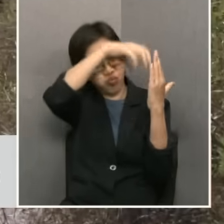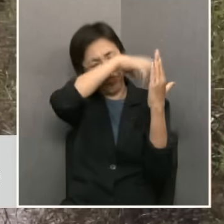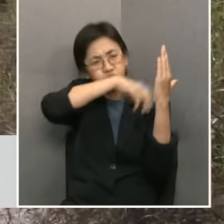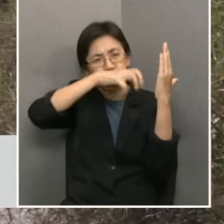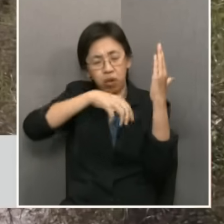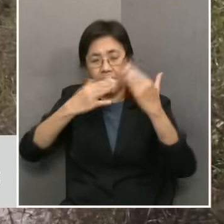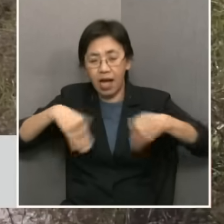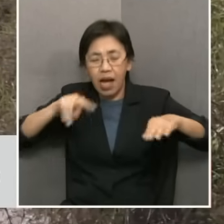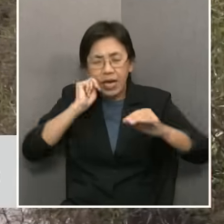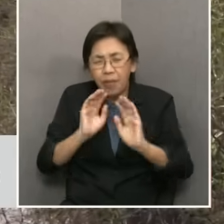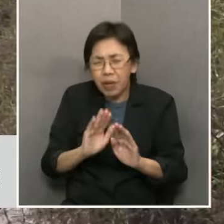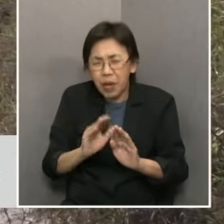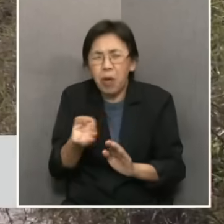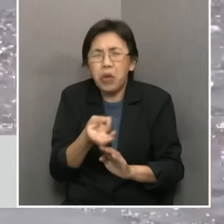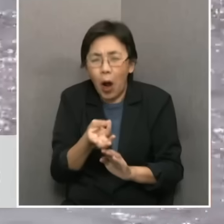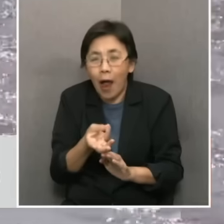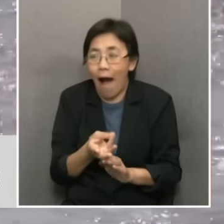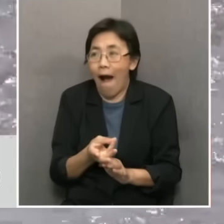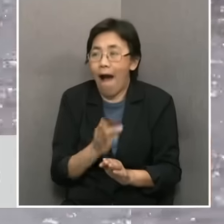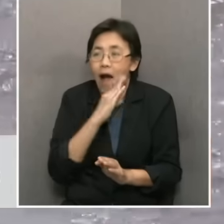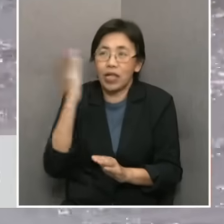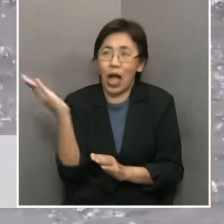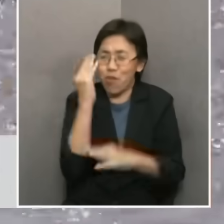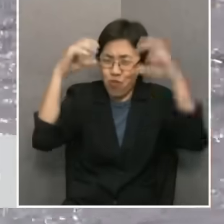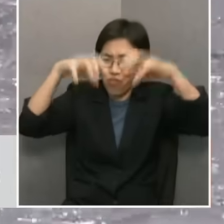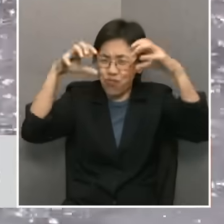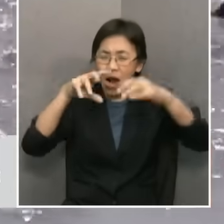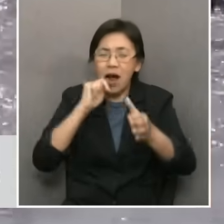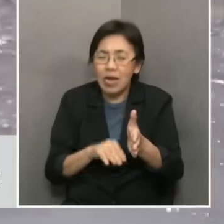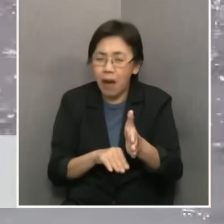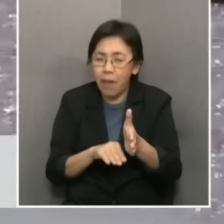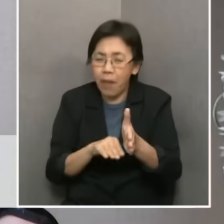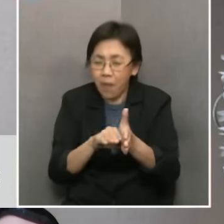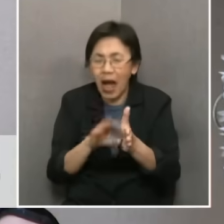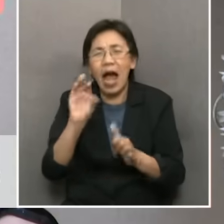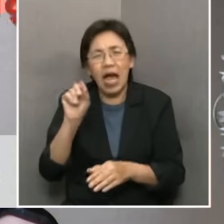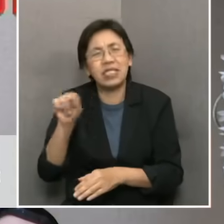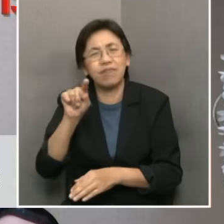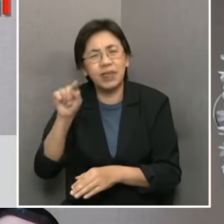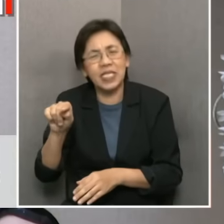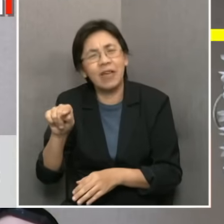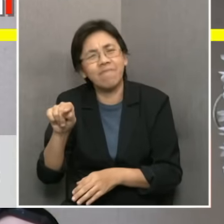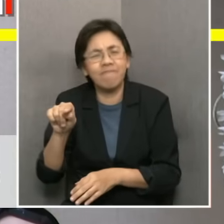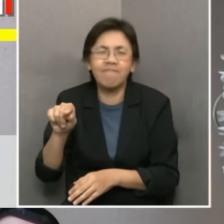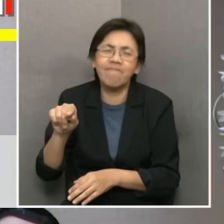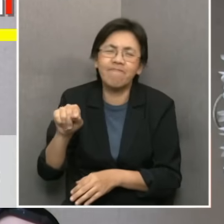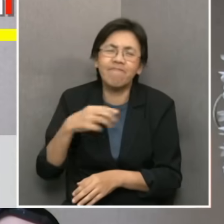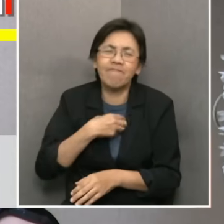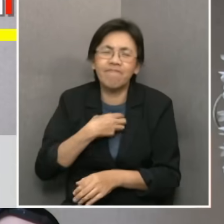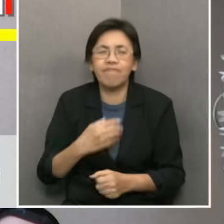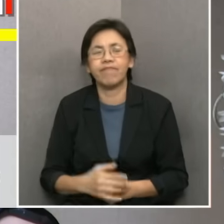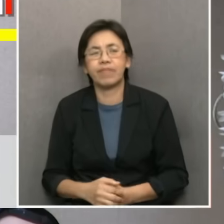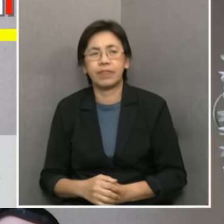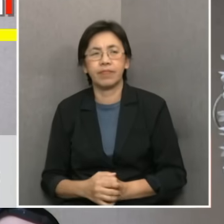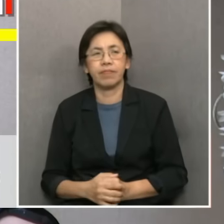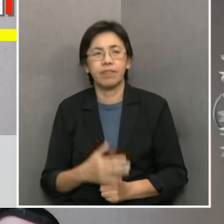น้ำต่างๆที่เรามีน้ำไม่ถึงครึ่งอ่างตอนนี้นะครับได้น้ำมาสักครึ่งอ่างก็ยังดีครับเป็นไปได้ครับผมก็อยากจะให้เข้าม